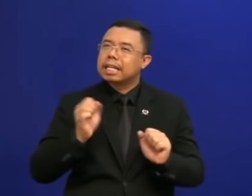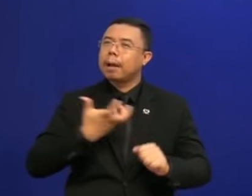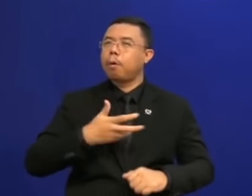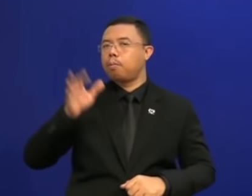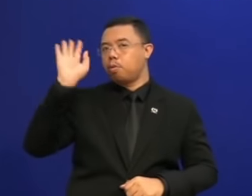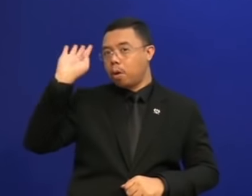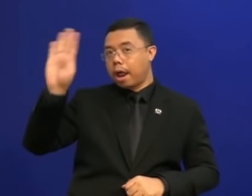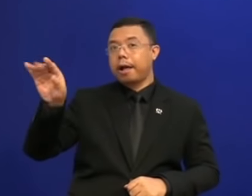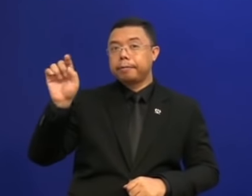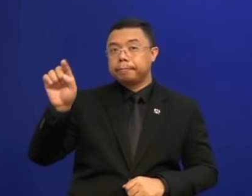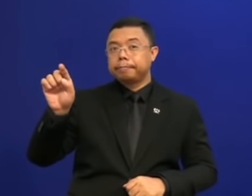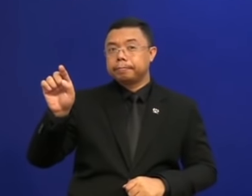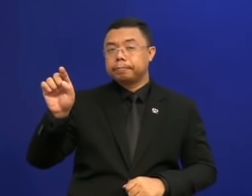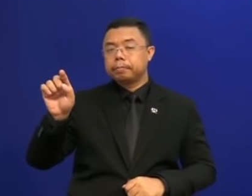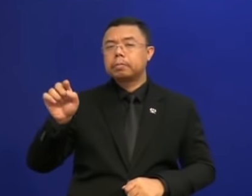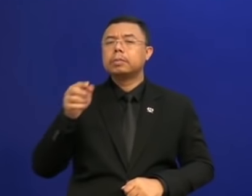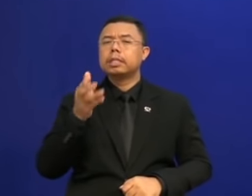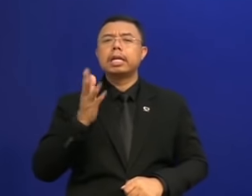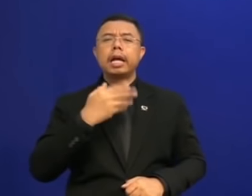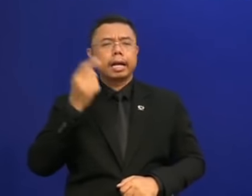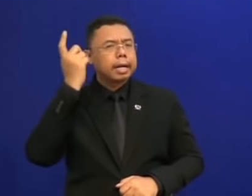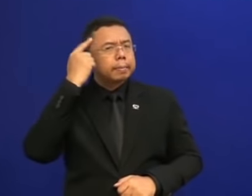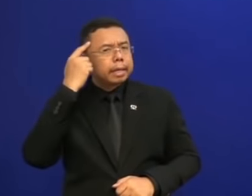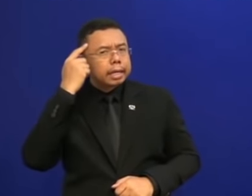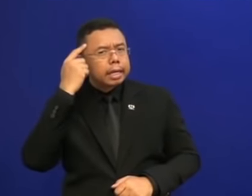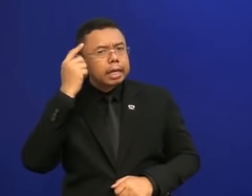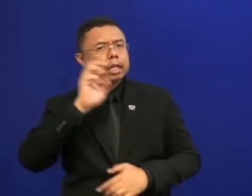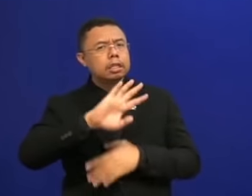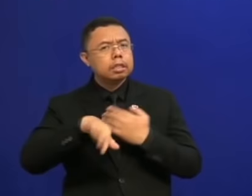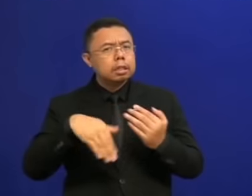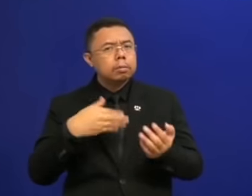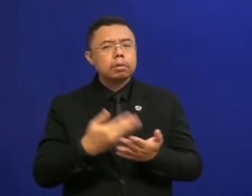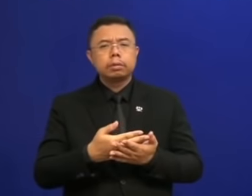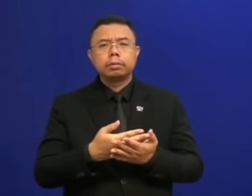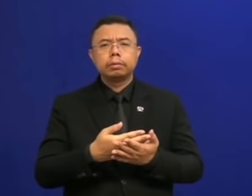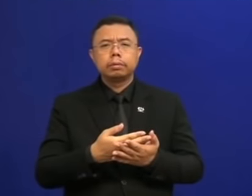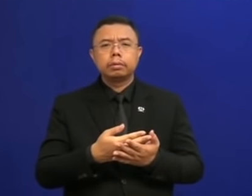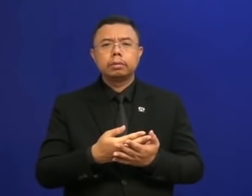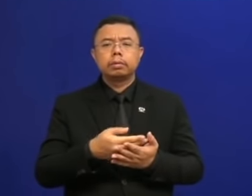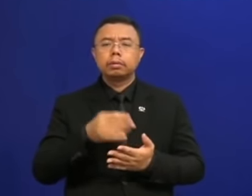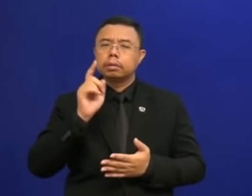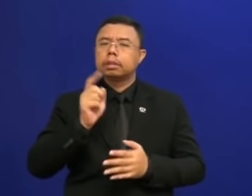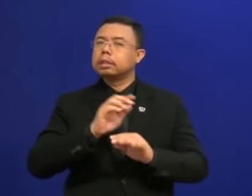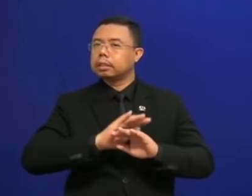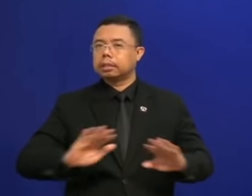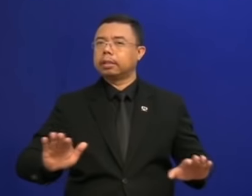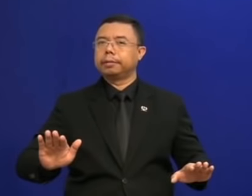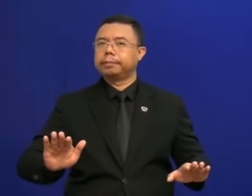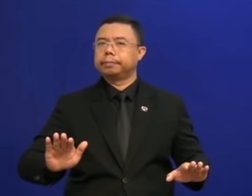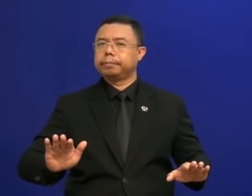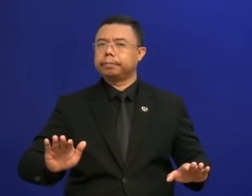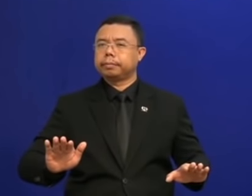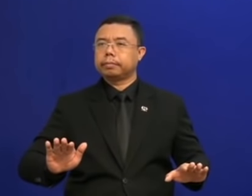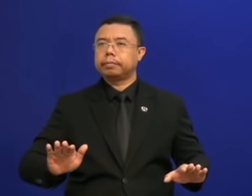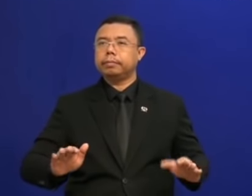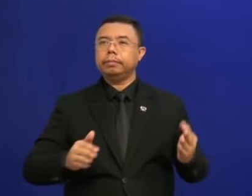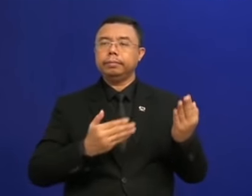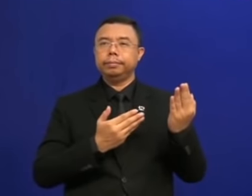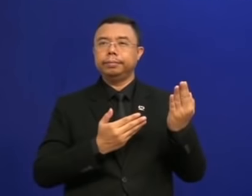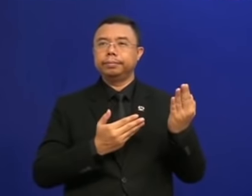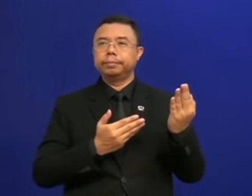segera akan pulang. Dia akan berpikir, semua akan selesai. Nih.